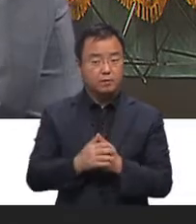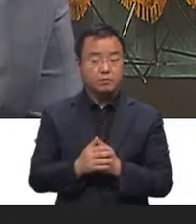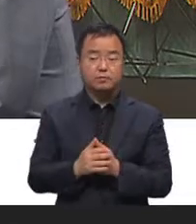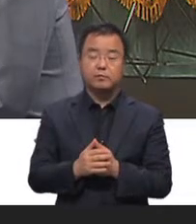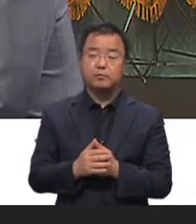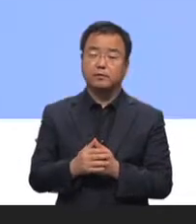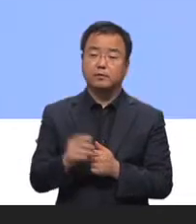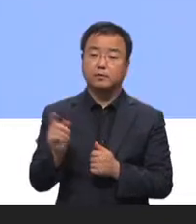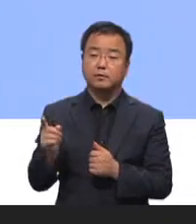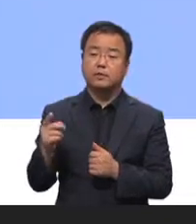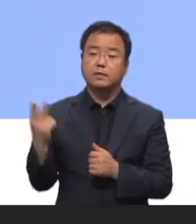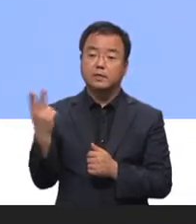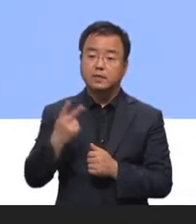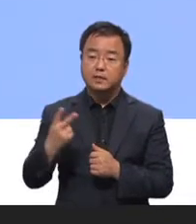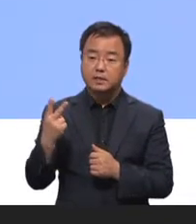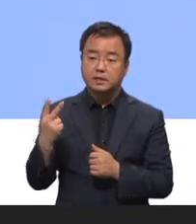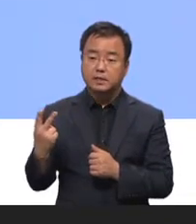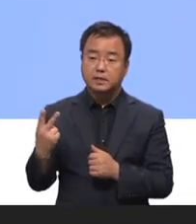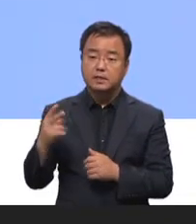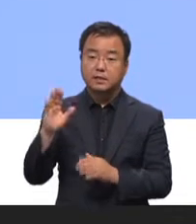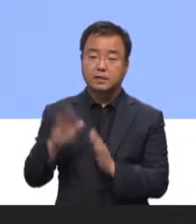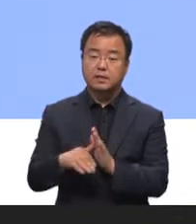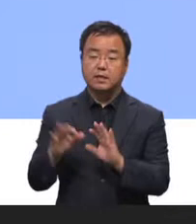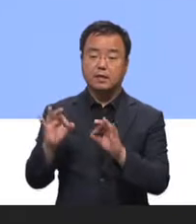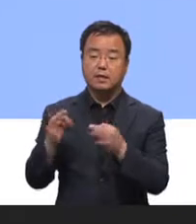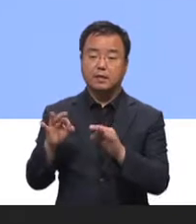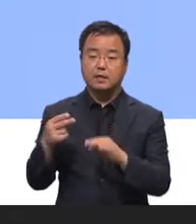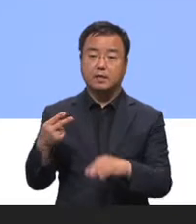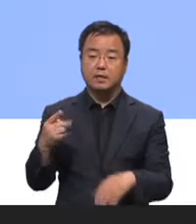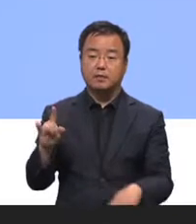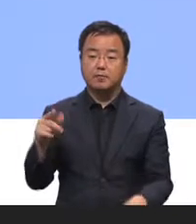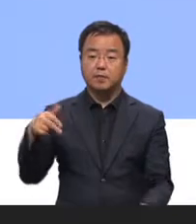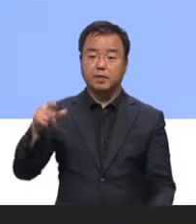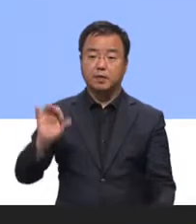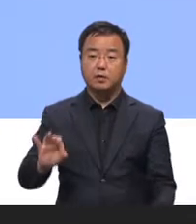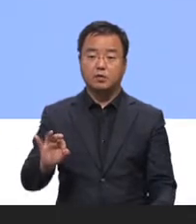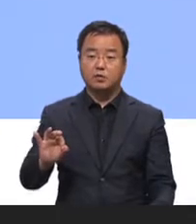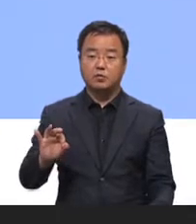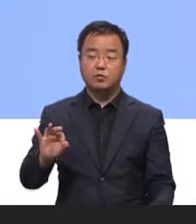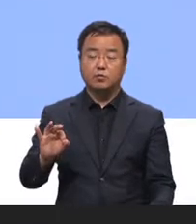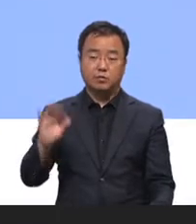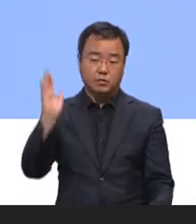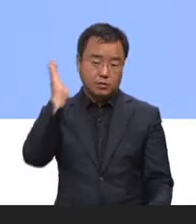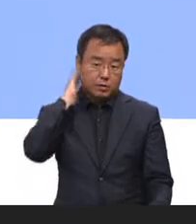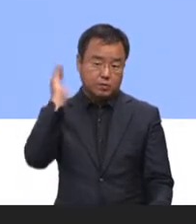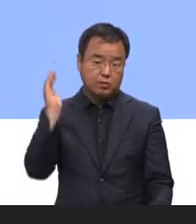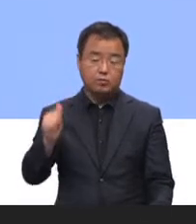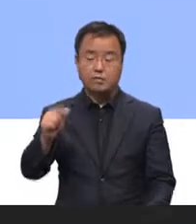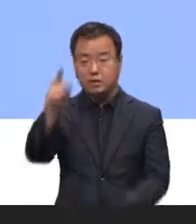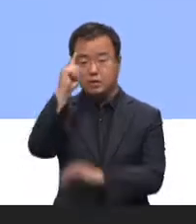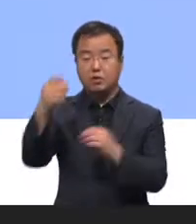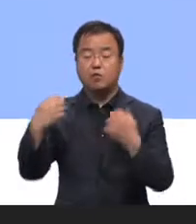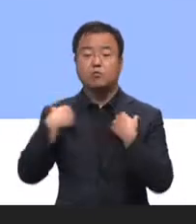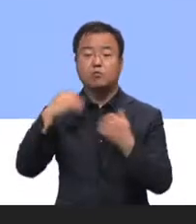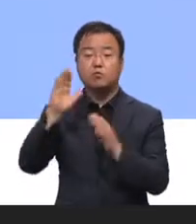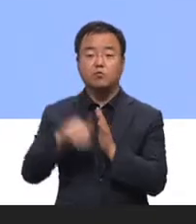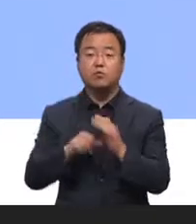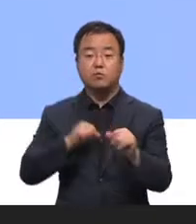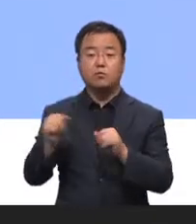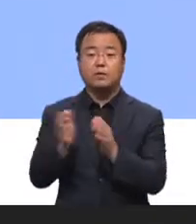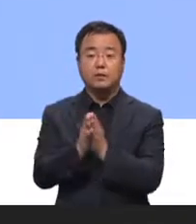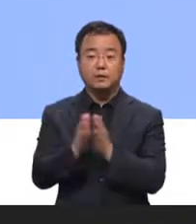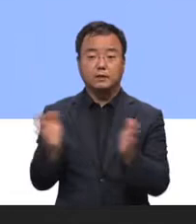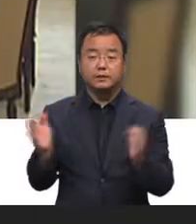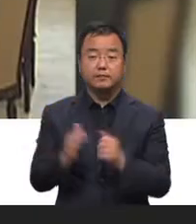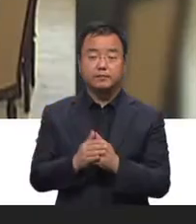이션 년도에 김대중 대통령께서 이제 그 김대중 정부 때 이게 이 실이 되는 겁니당 당의